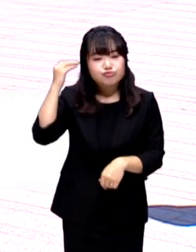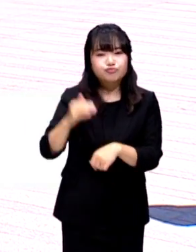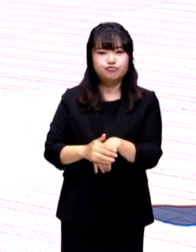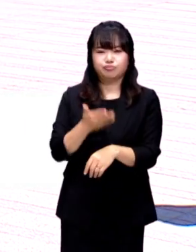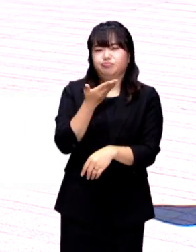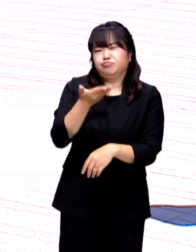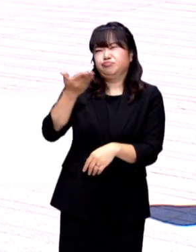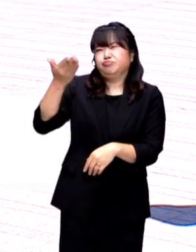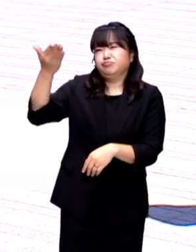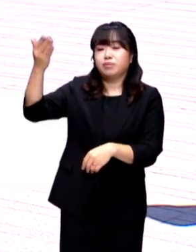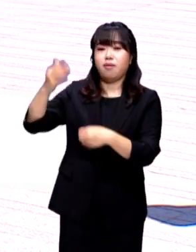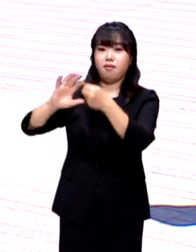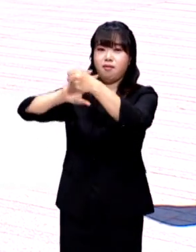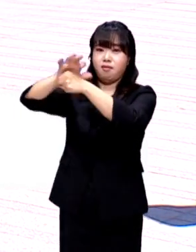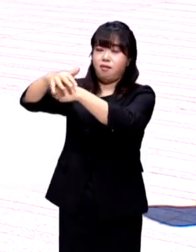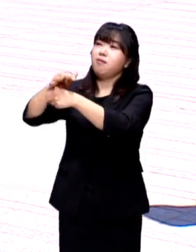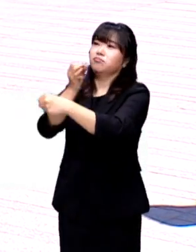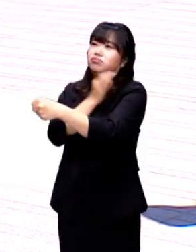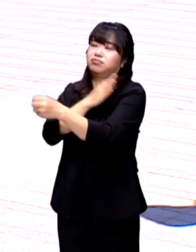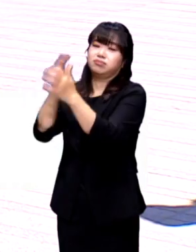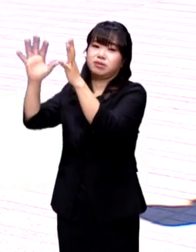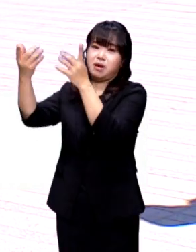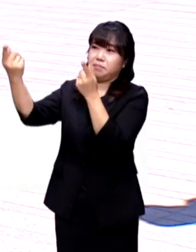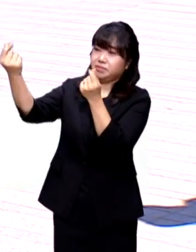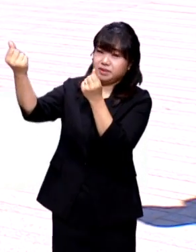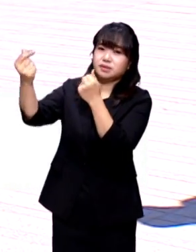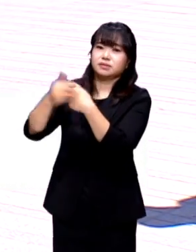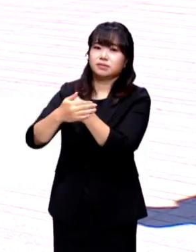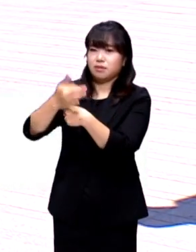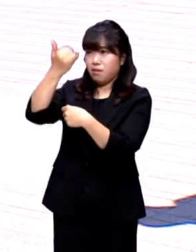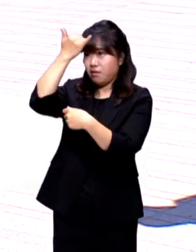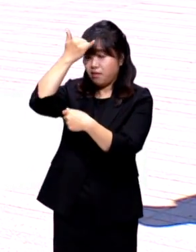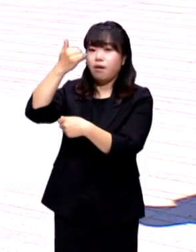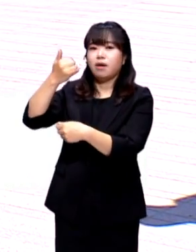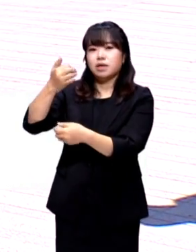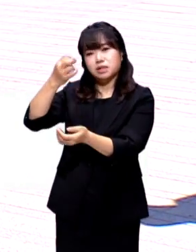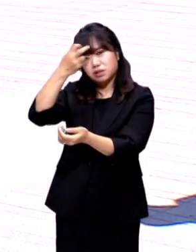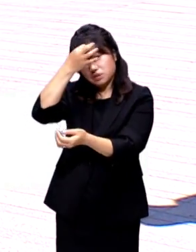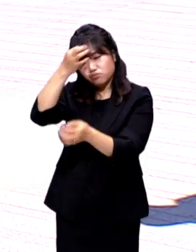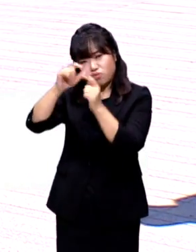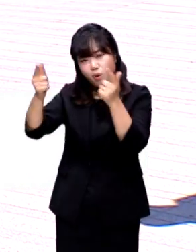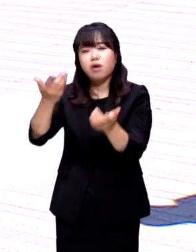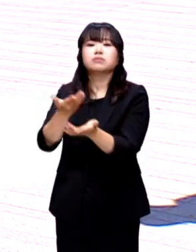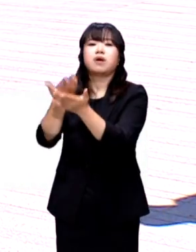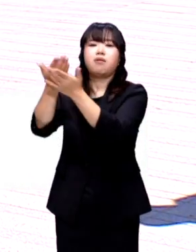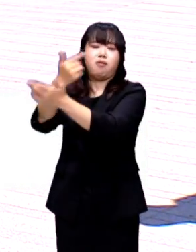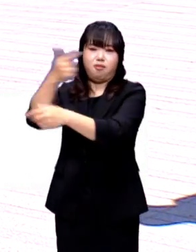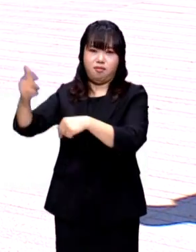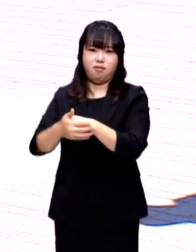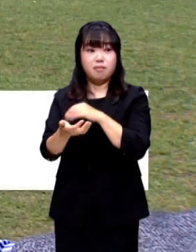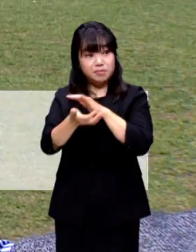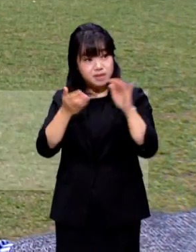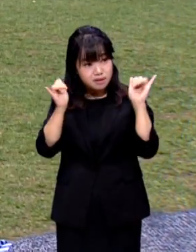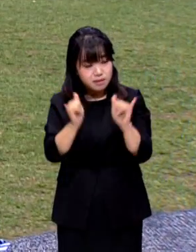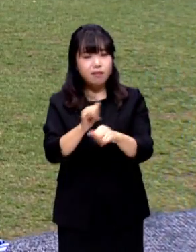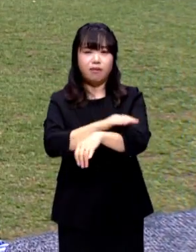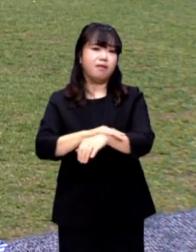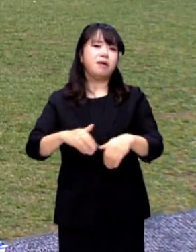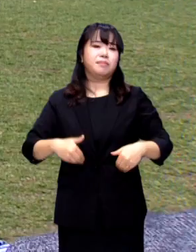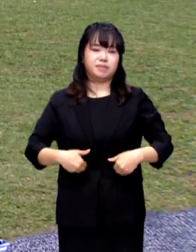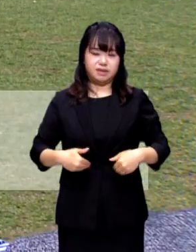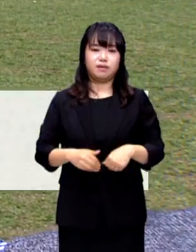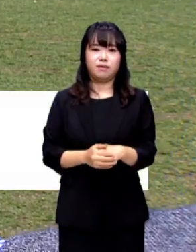하는데 이런 일이 발생한 것은 정부가 너무 안일하게 모든 걸 대체해서 그러지 않나 생각합니다.